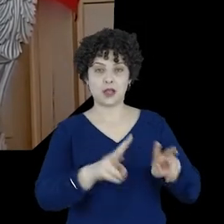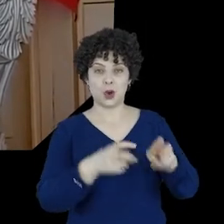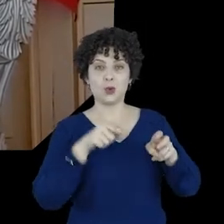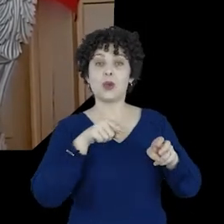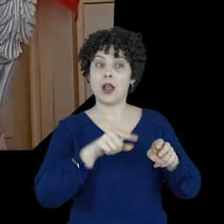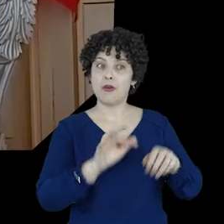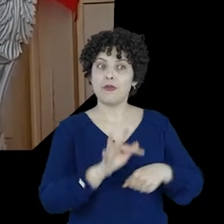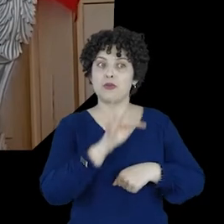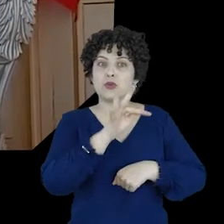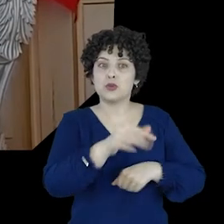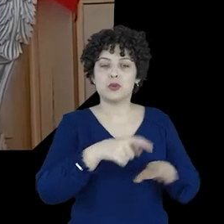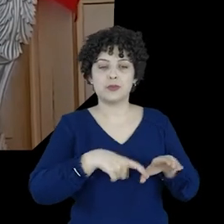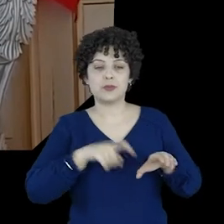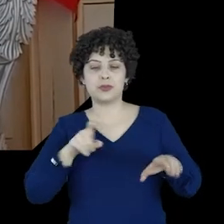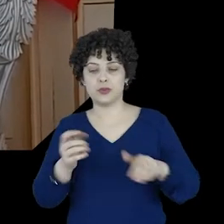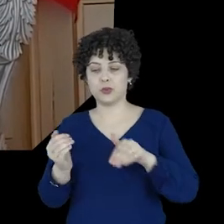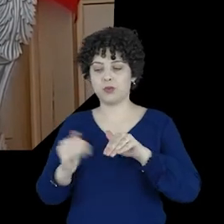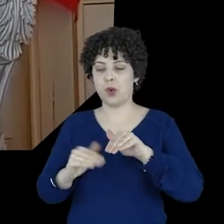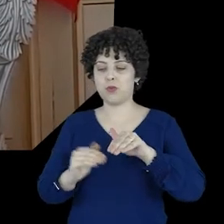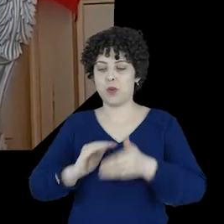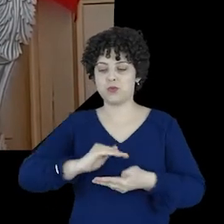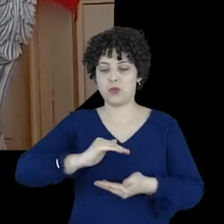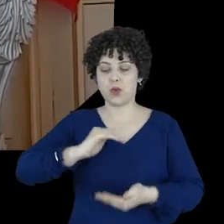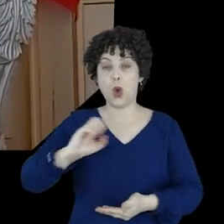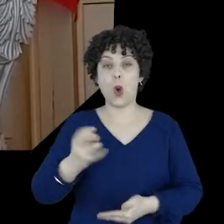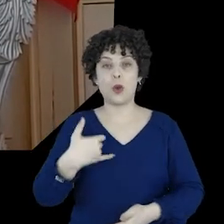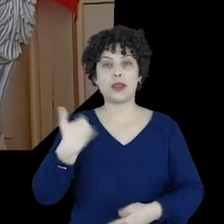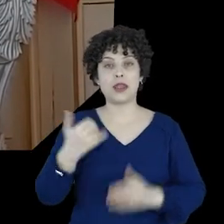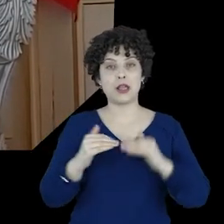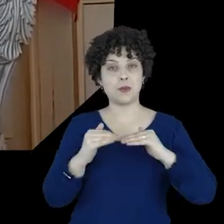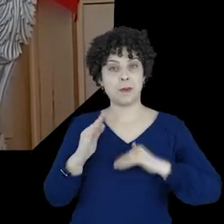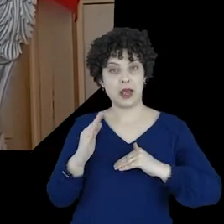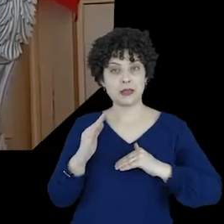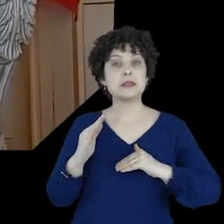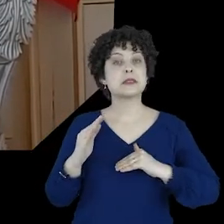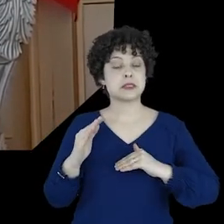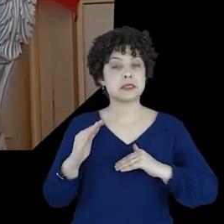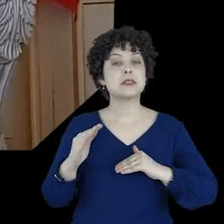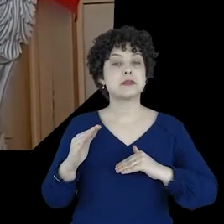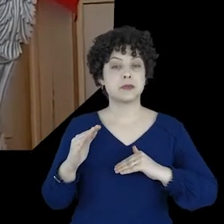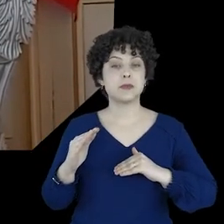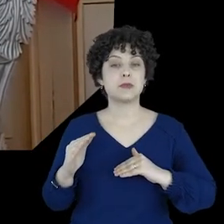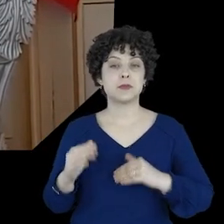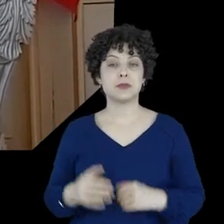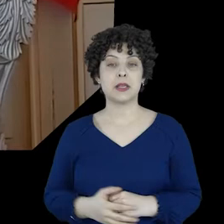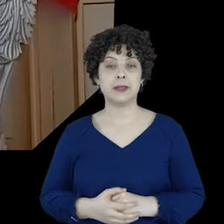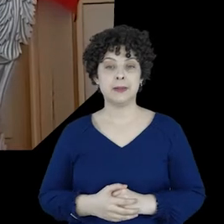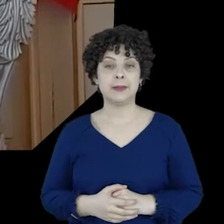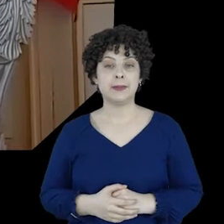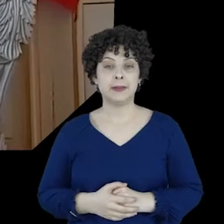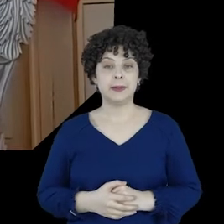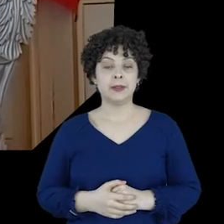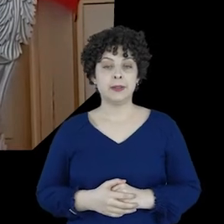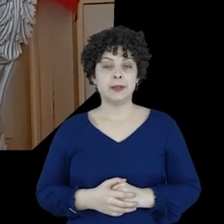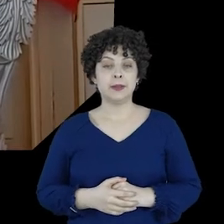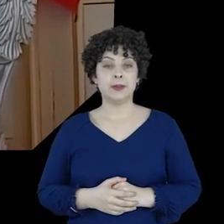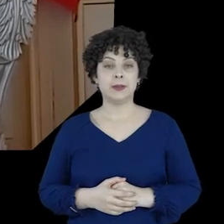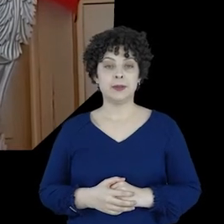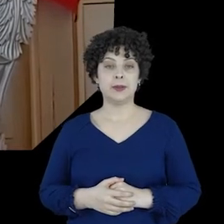mis sur un compte en banque dont il pourra bénéficier au moment de son émancipation, très souvent au moment de sa